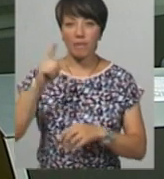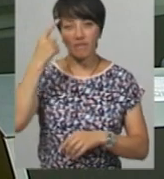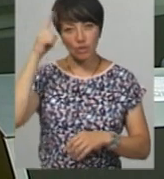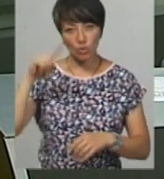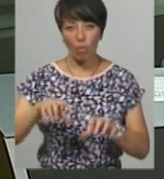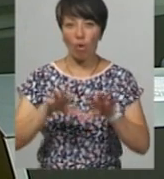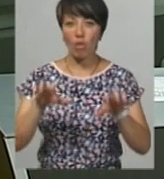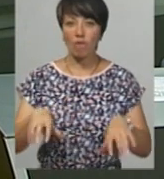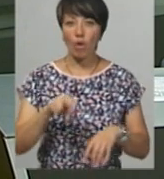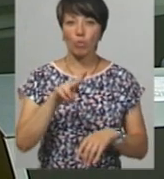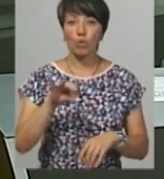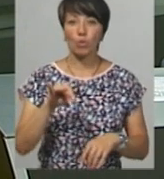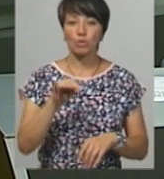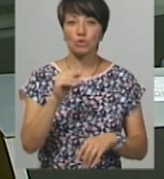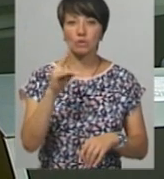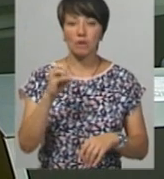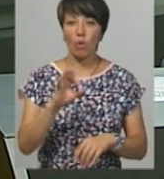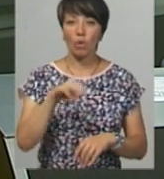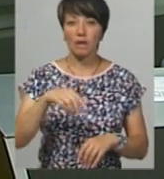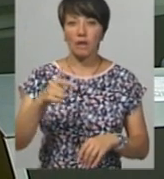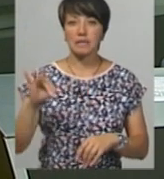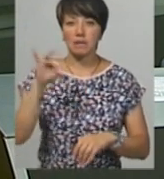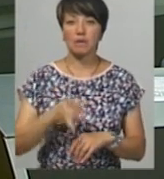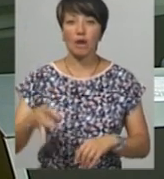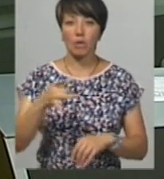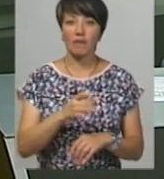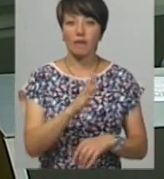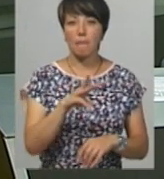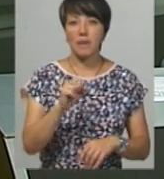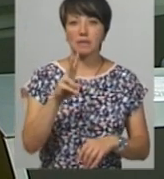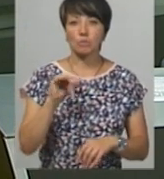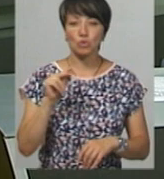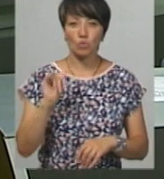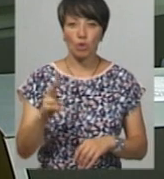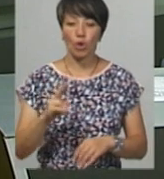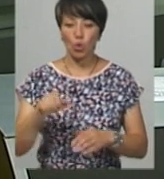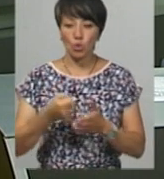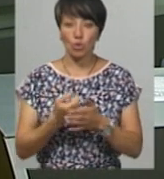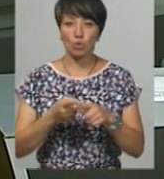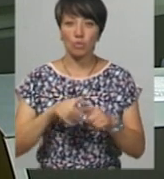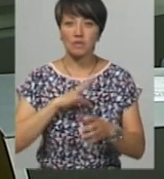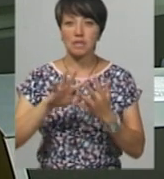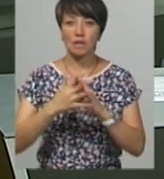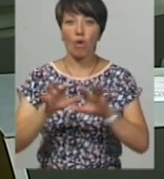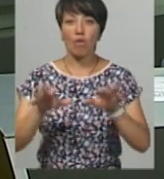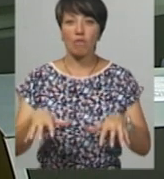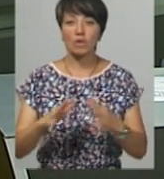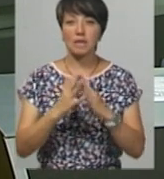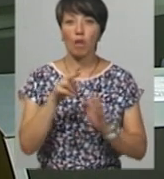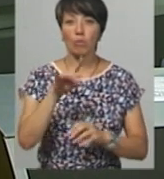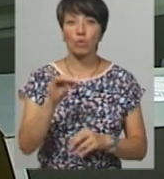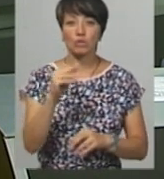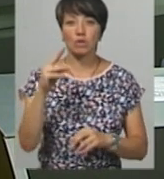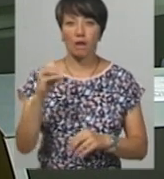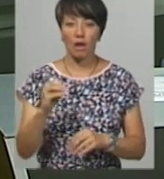що головою Плужненецької ОТГ Ізяславського району став Віктор Максимчук. До цього він був сільським головою села Плужне. Також